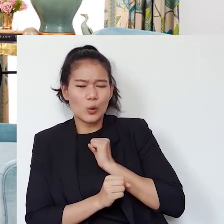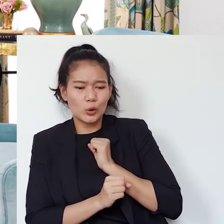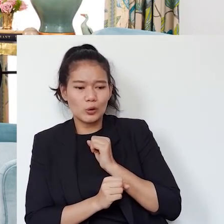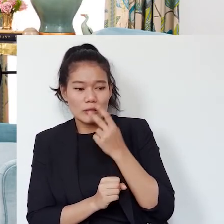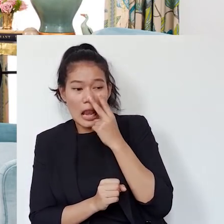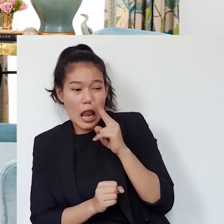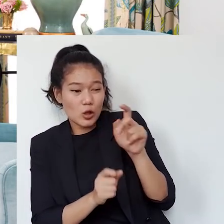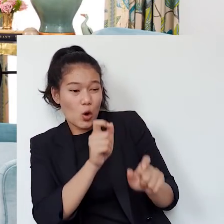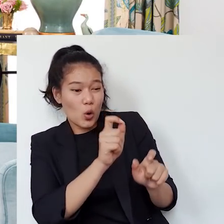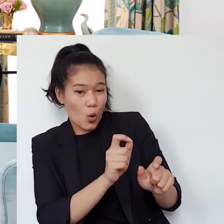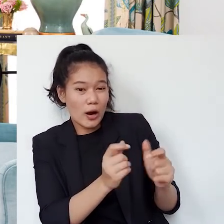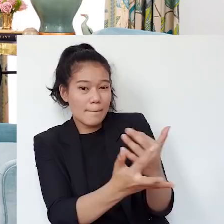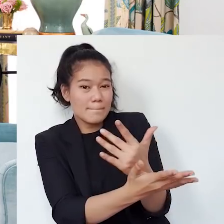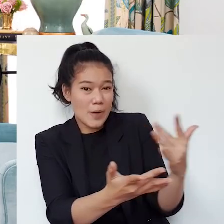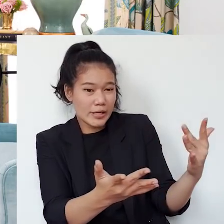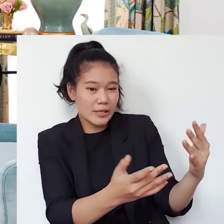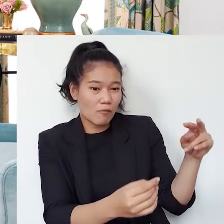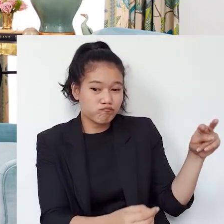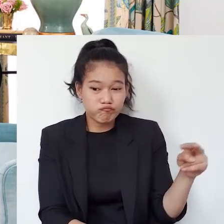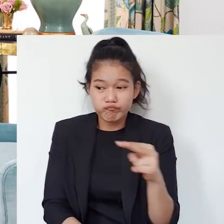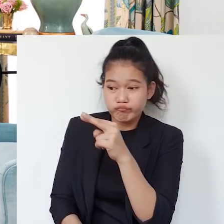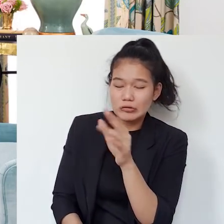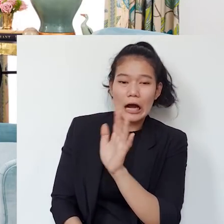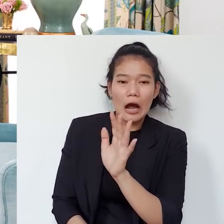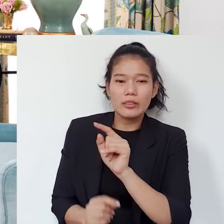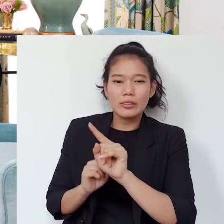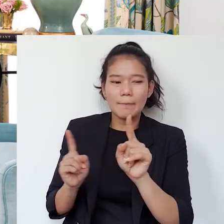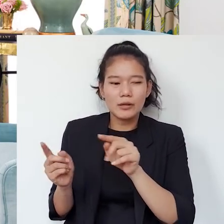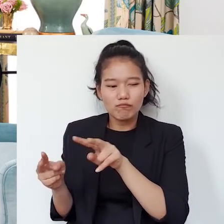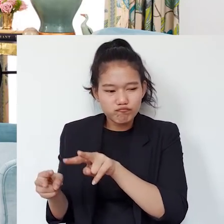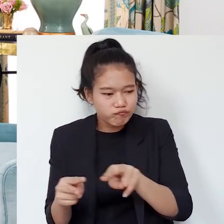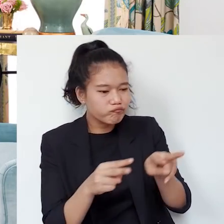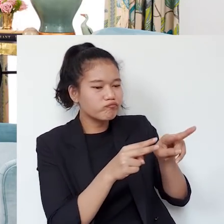orang banyak tidak lagi berpihak kepada mereka.